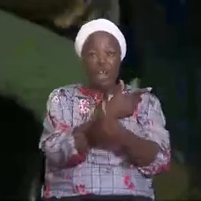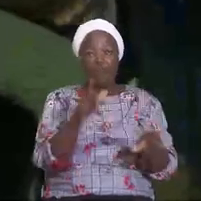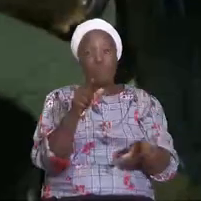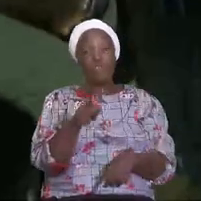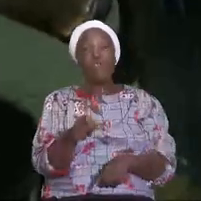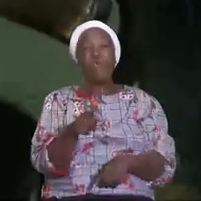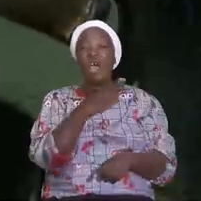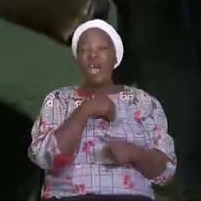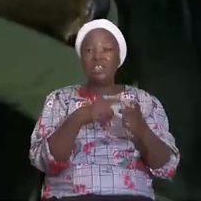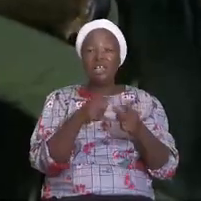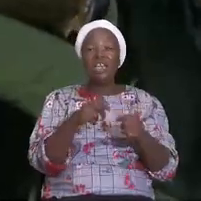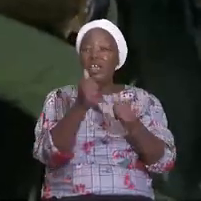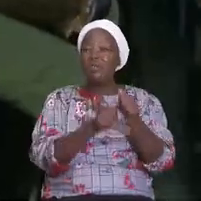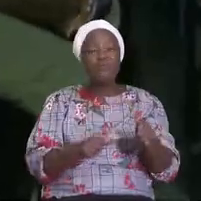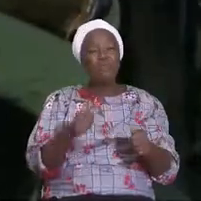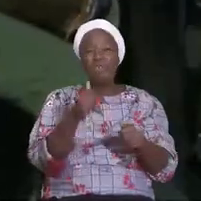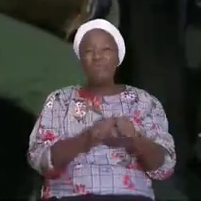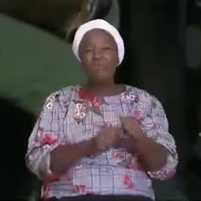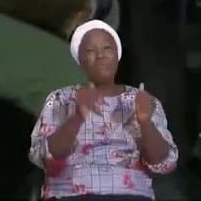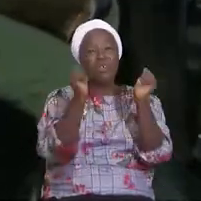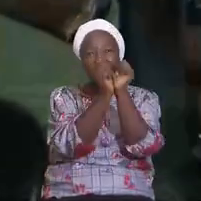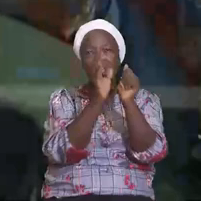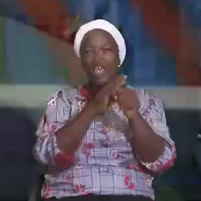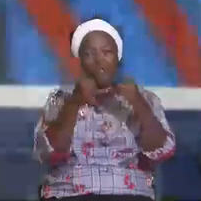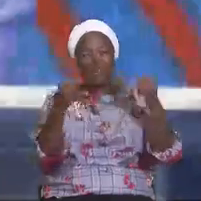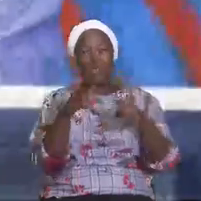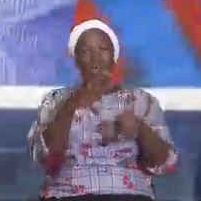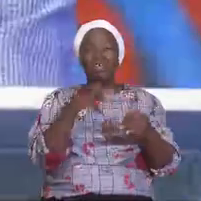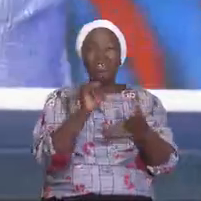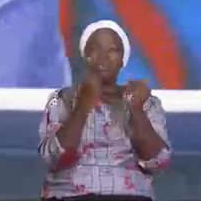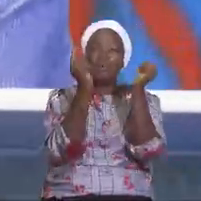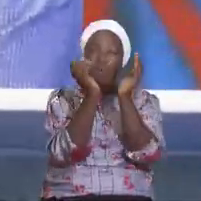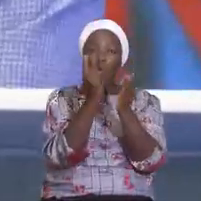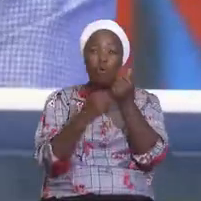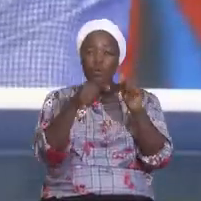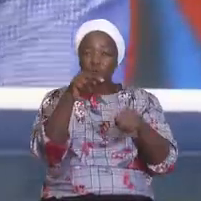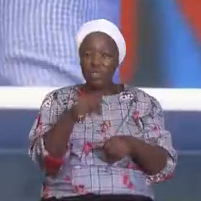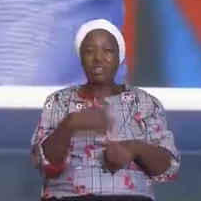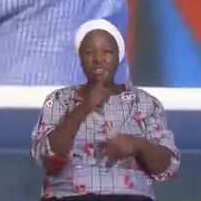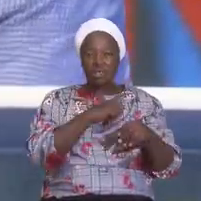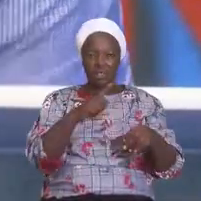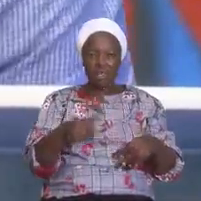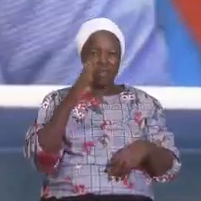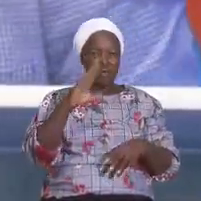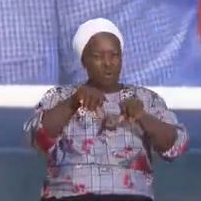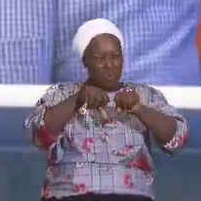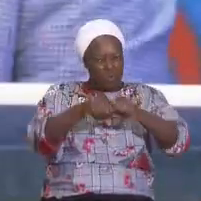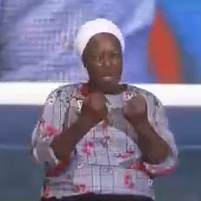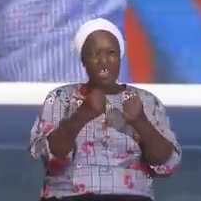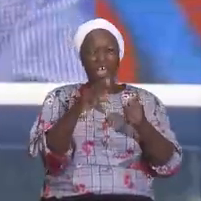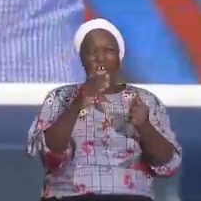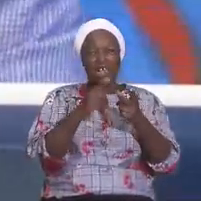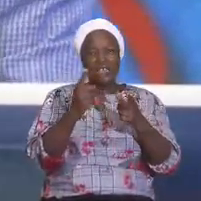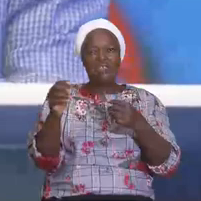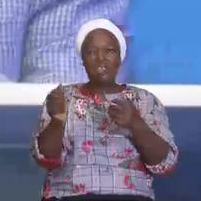T'affranchir et t'émanciper, te libérer. Et toute chaîne qui